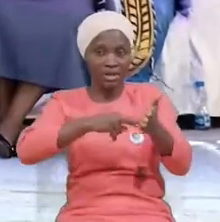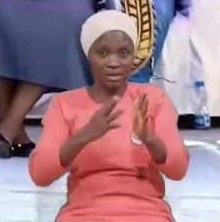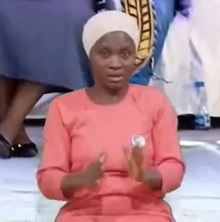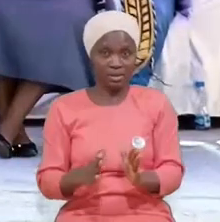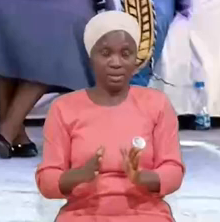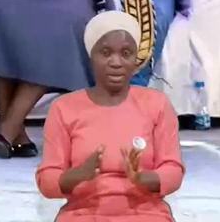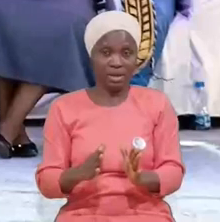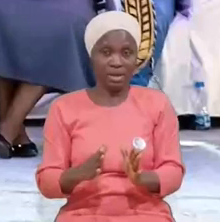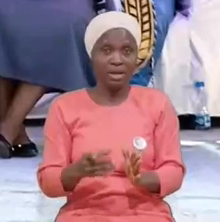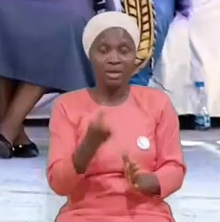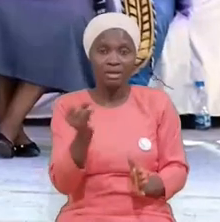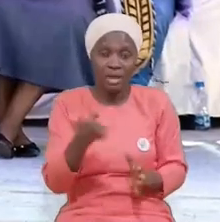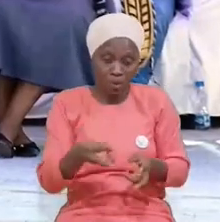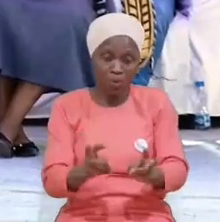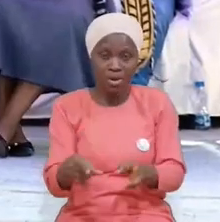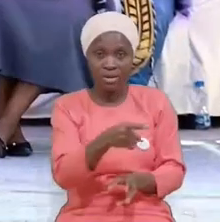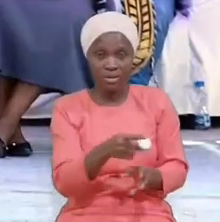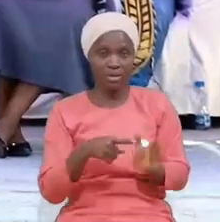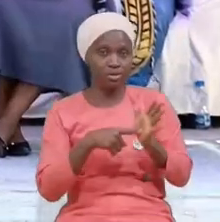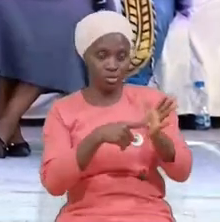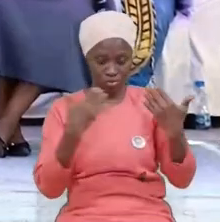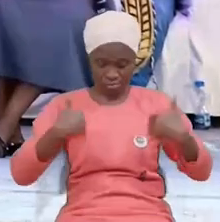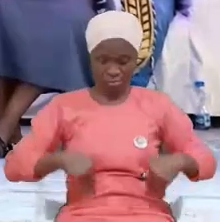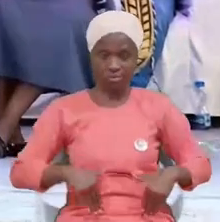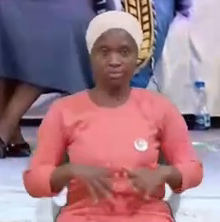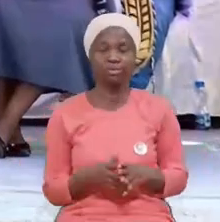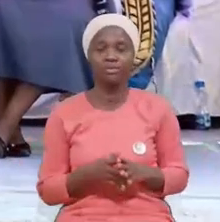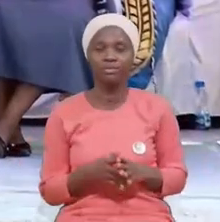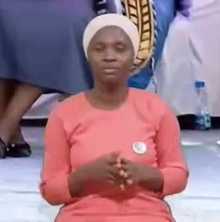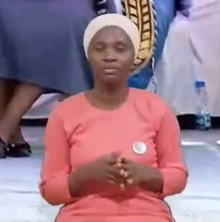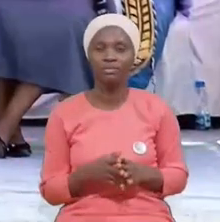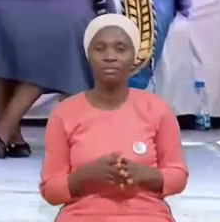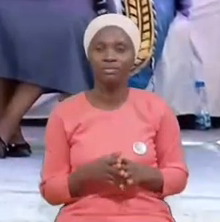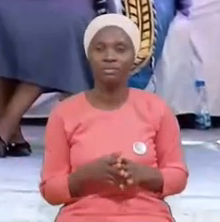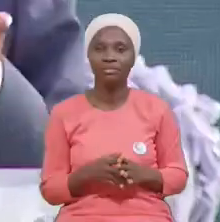Il y a une manière où les ingénieurs apparaissent.